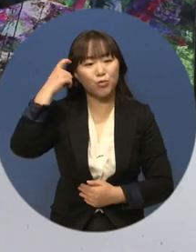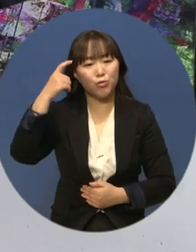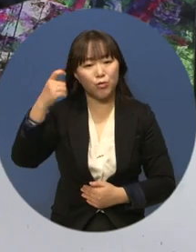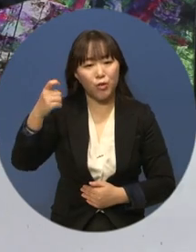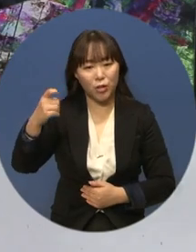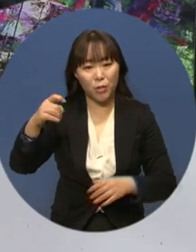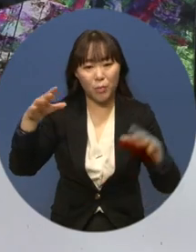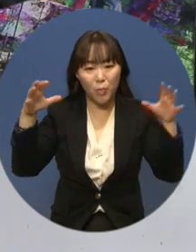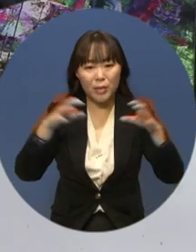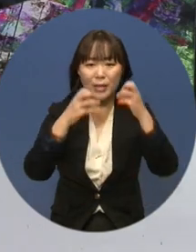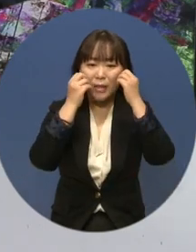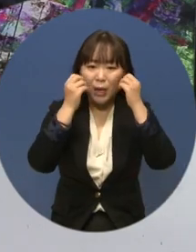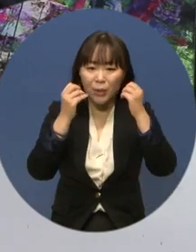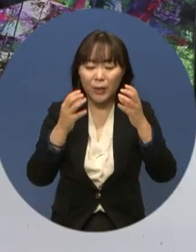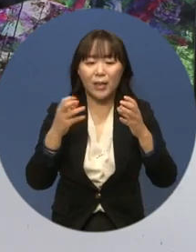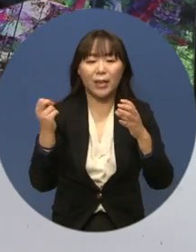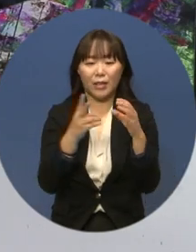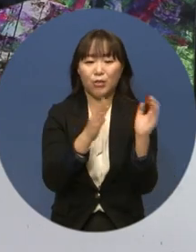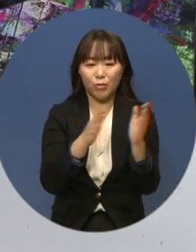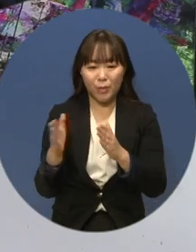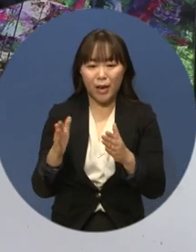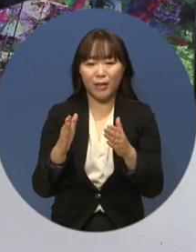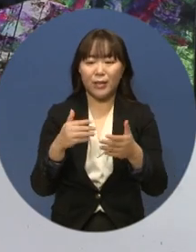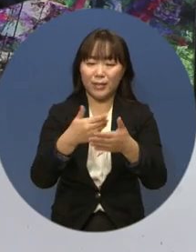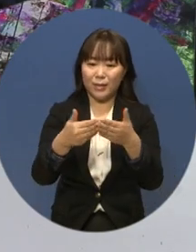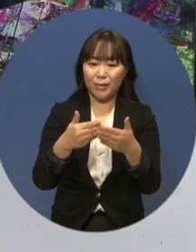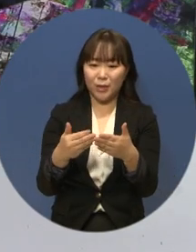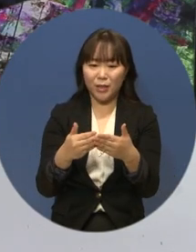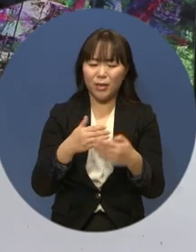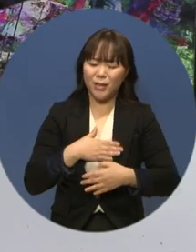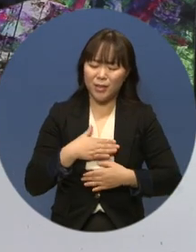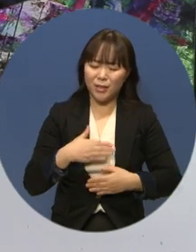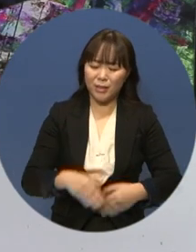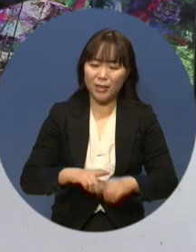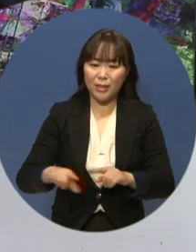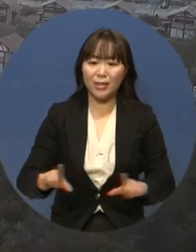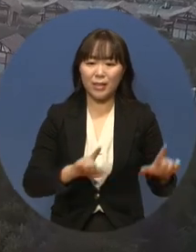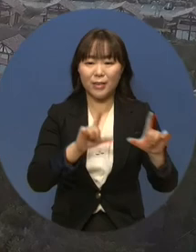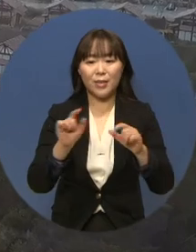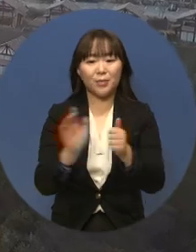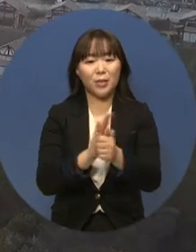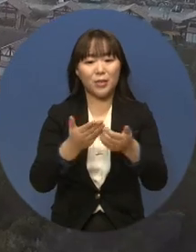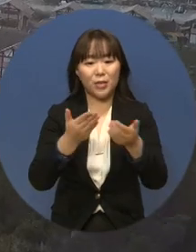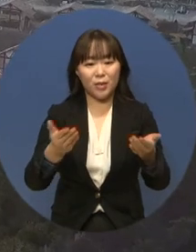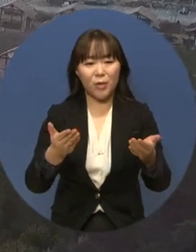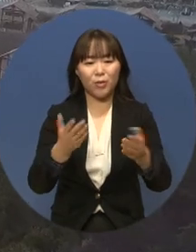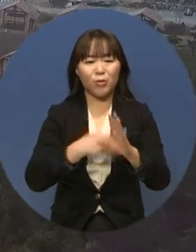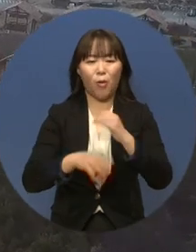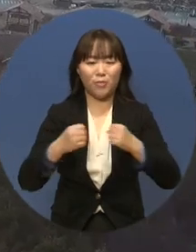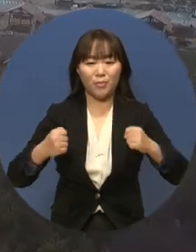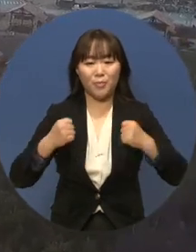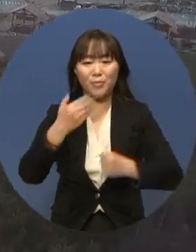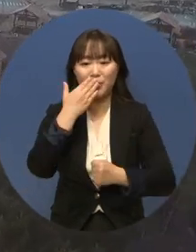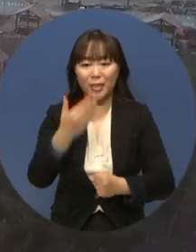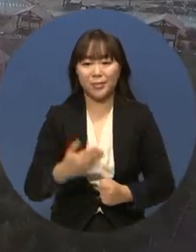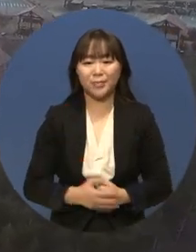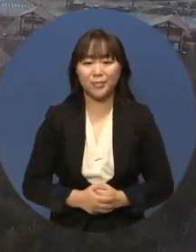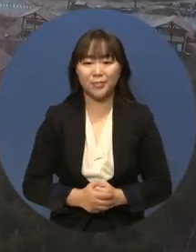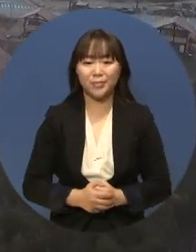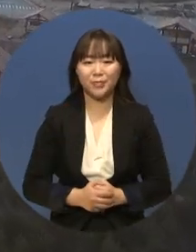파편들이 모여 새롭게 재탄생된 작품들은 지친 일상을 어루만져줘 진한 활력소가 되고